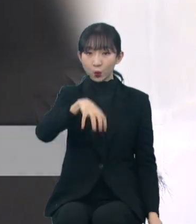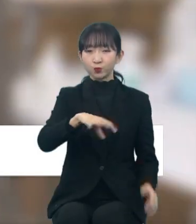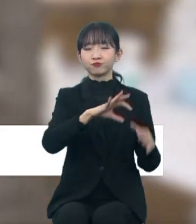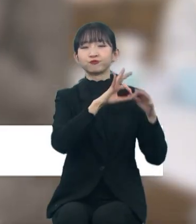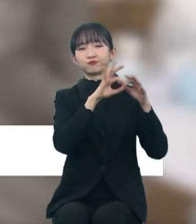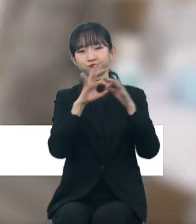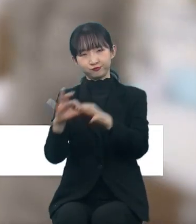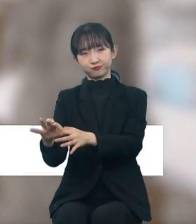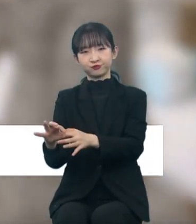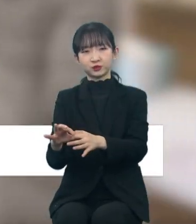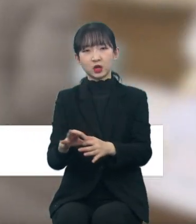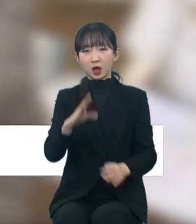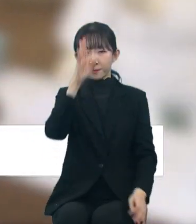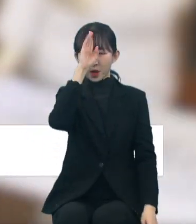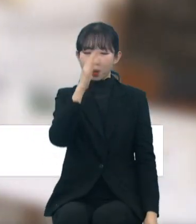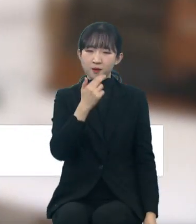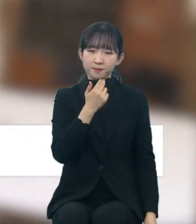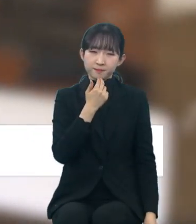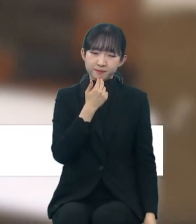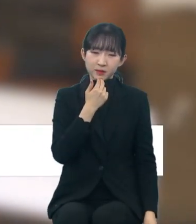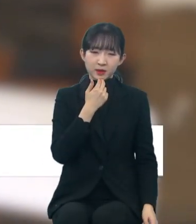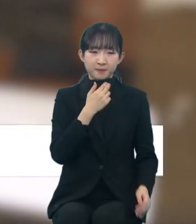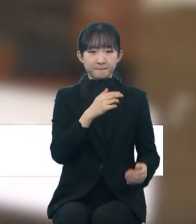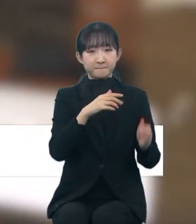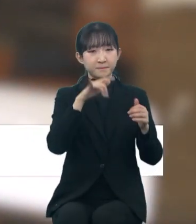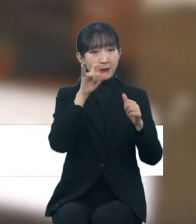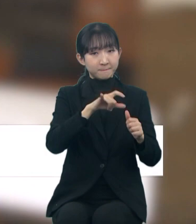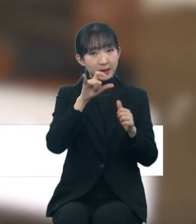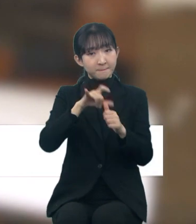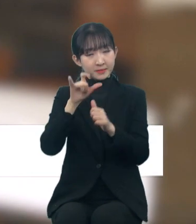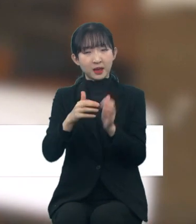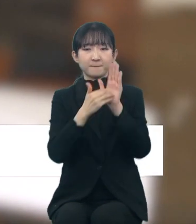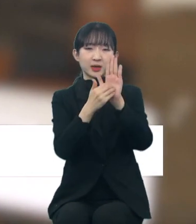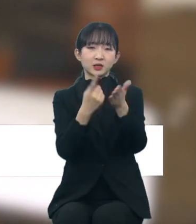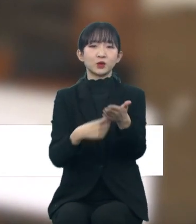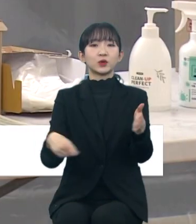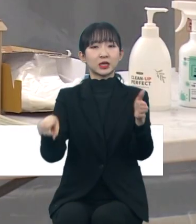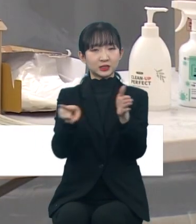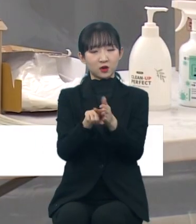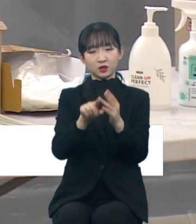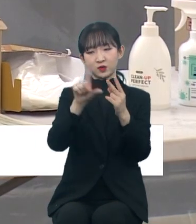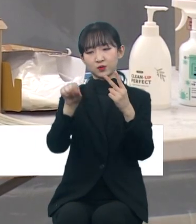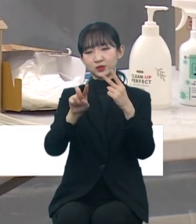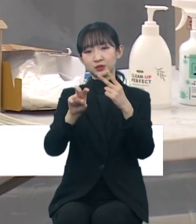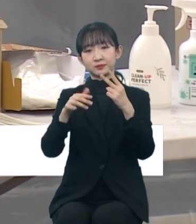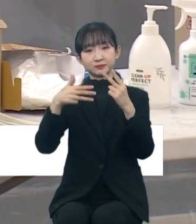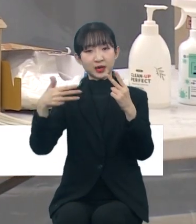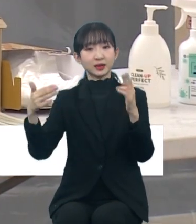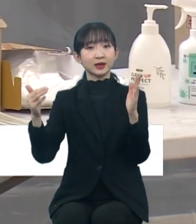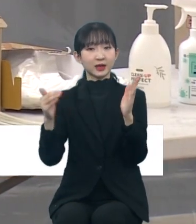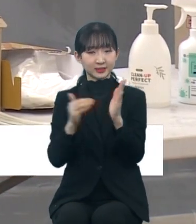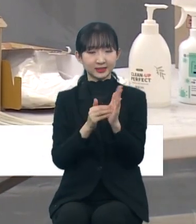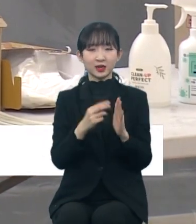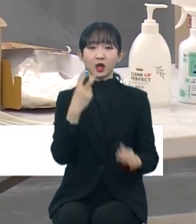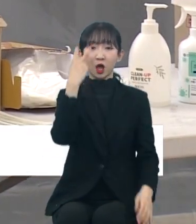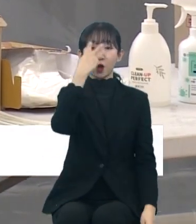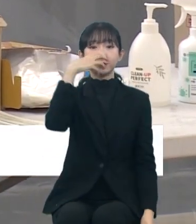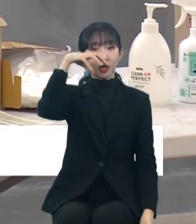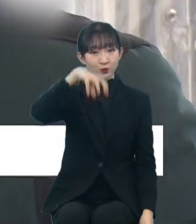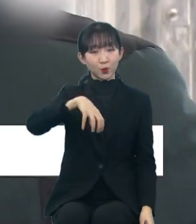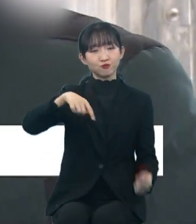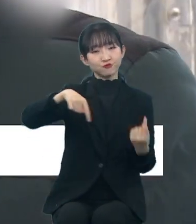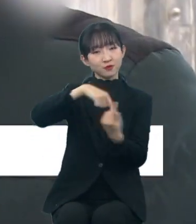인천시는 무증상 감염원을 차단하기 위해 2단계가 유지되는 이달 28일까지 임시선별검사소를